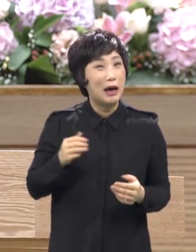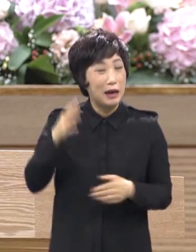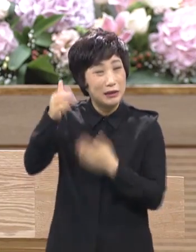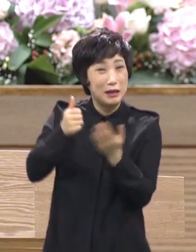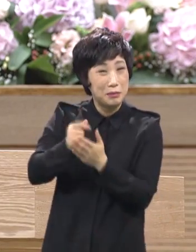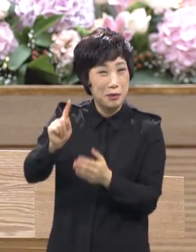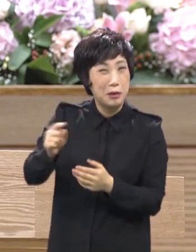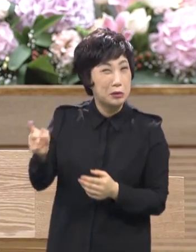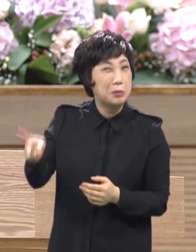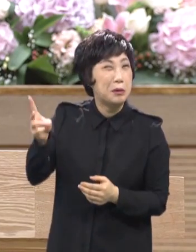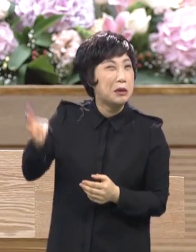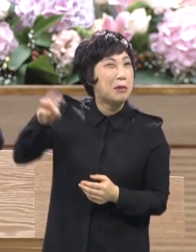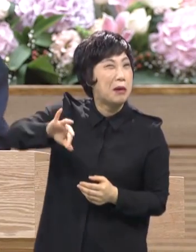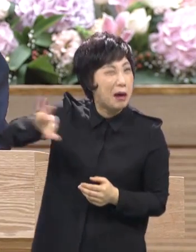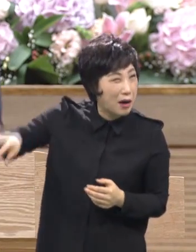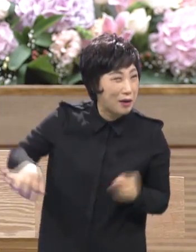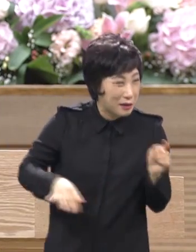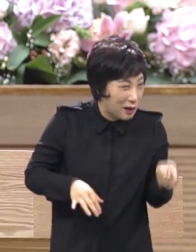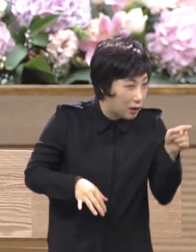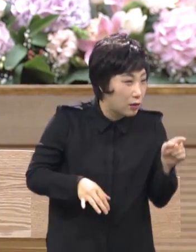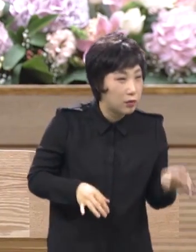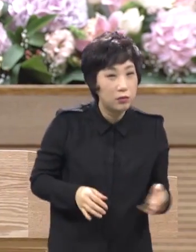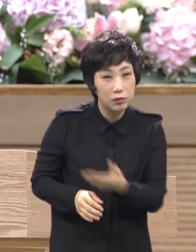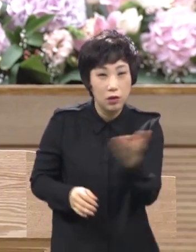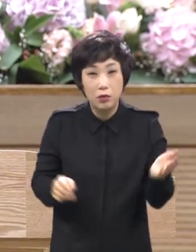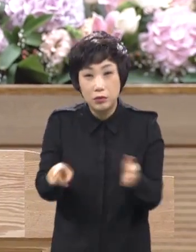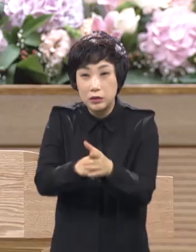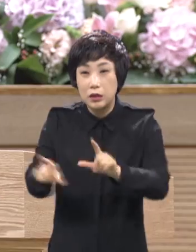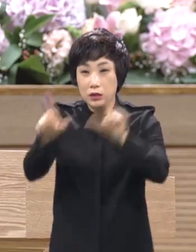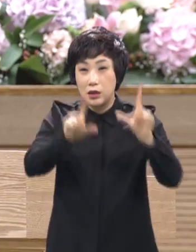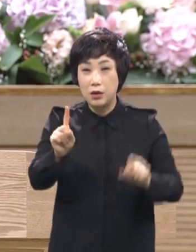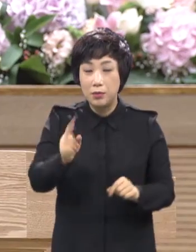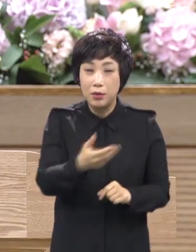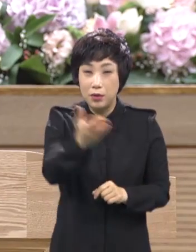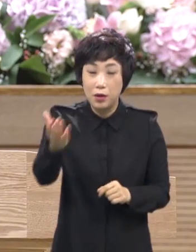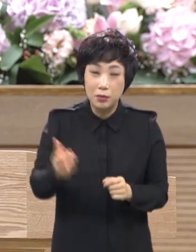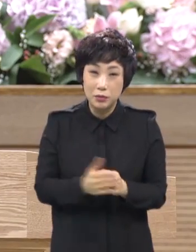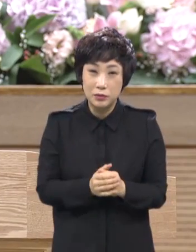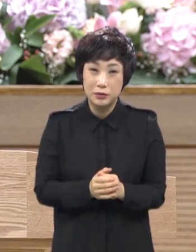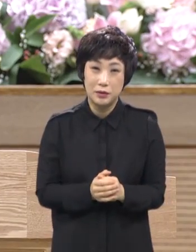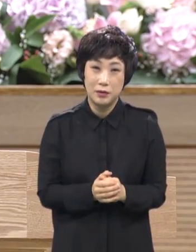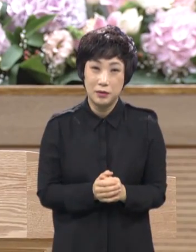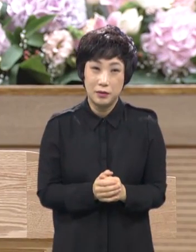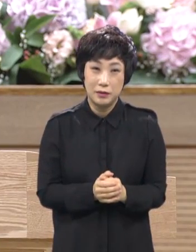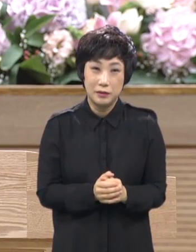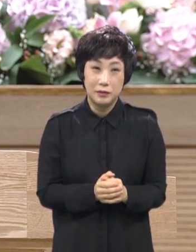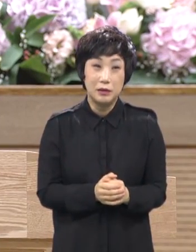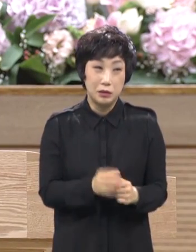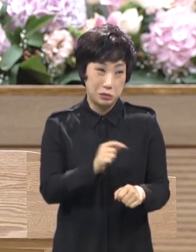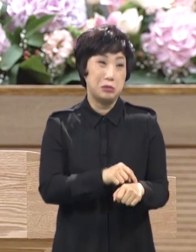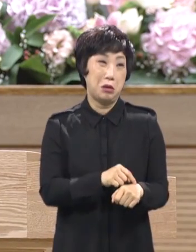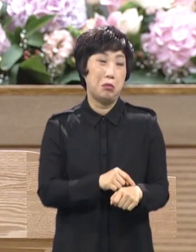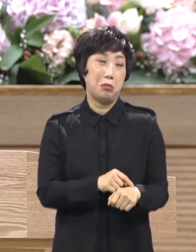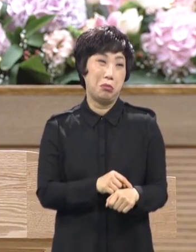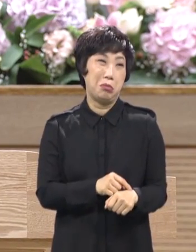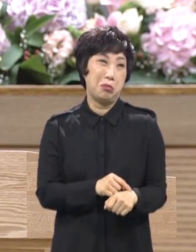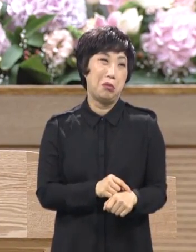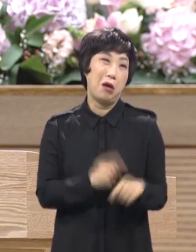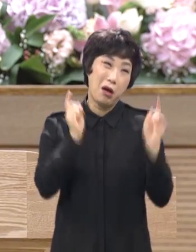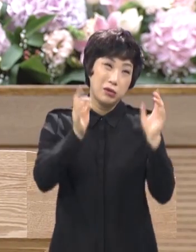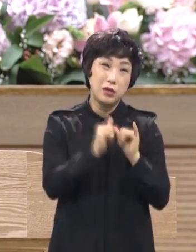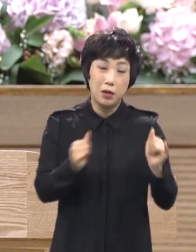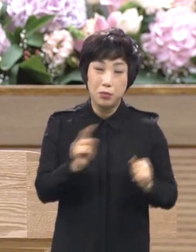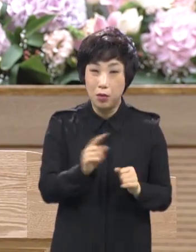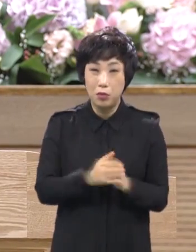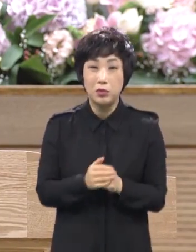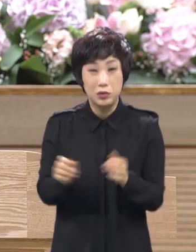3손으로 몰아내고 그래서 신앙생활을 이 세상에서 시간 있는 사람하고 시간 없는 사람은